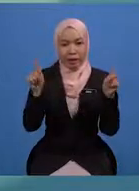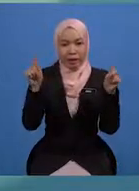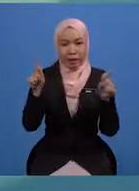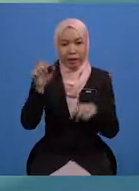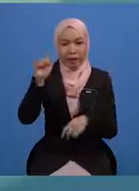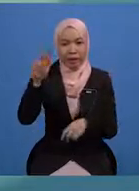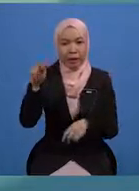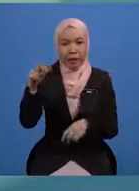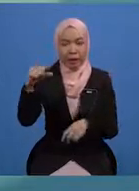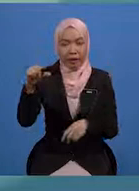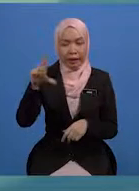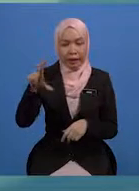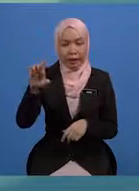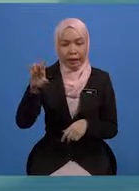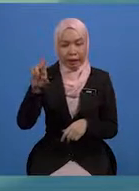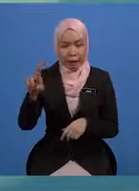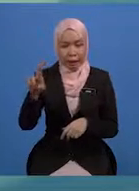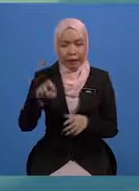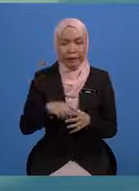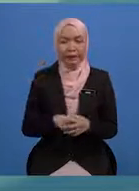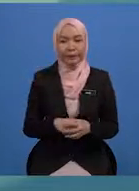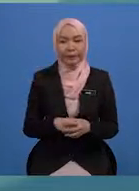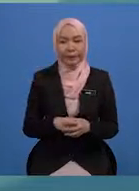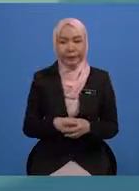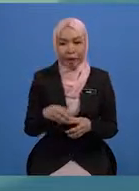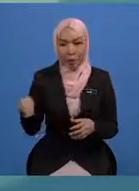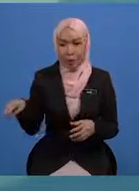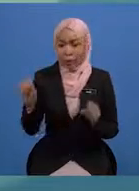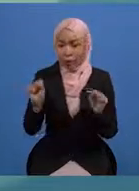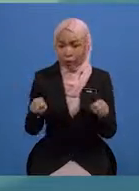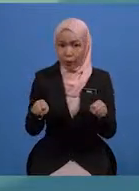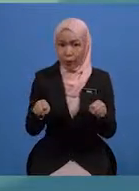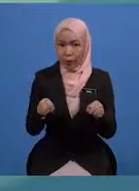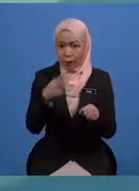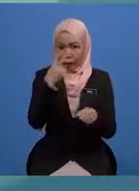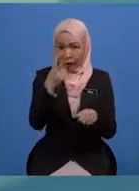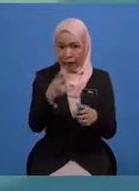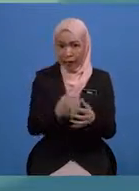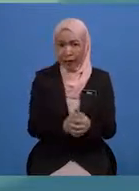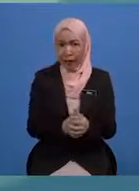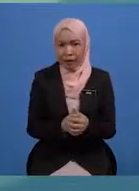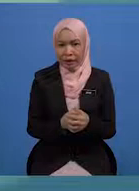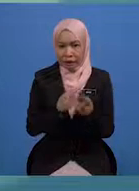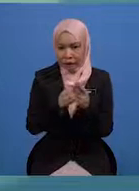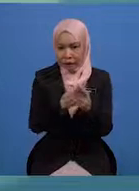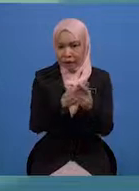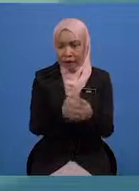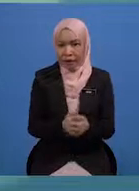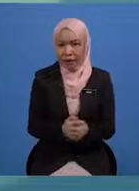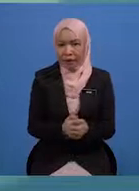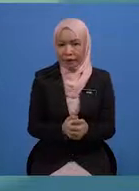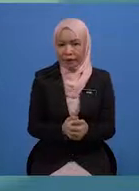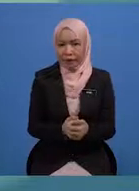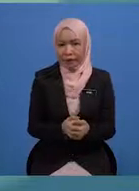Waterfall 1880. Murid-murid boleh juga rujuk buku teks untuk catan karya